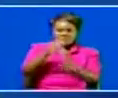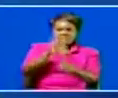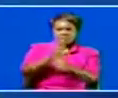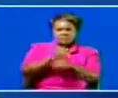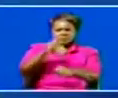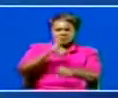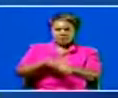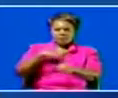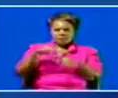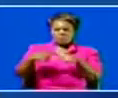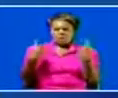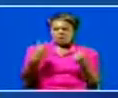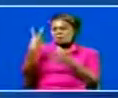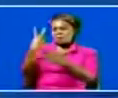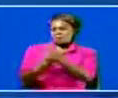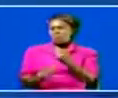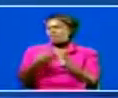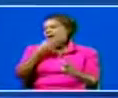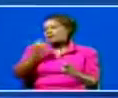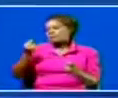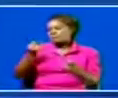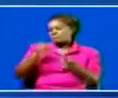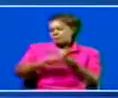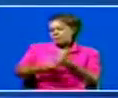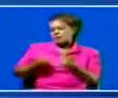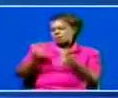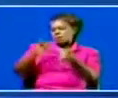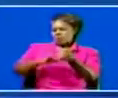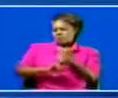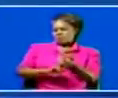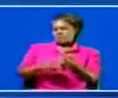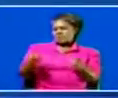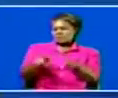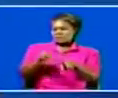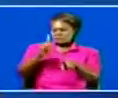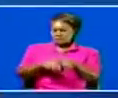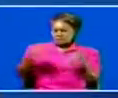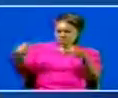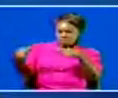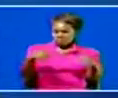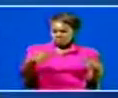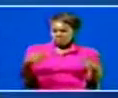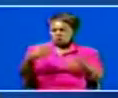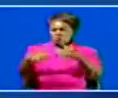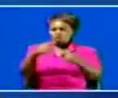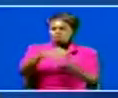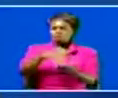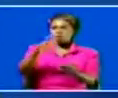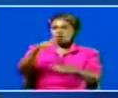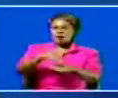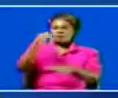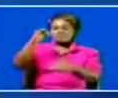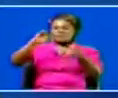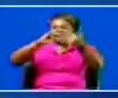na migogoro kati ya wawili, hapa ni mume na mke. Mara nyingi pia unakuta kwenye migogoro hiyo inasonga mbele zaidi na kuathiri